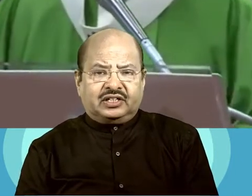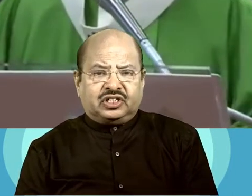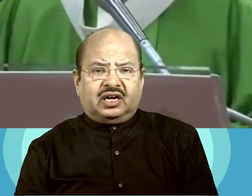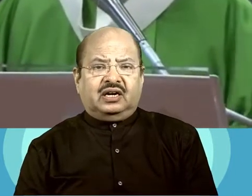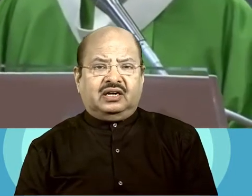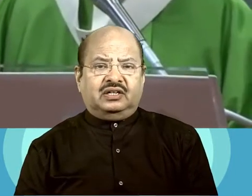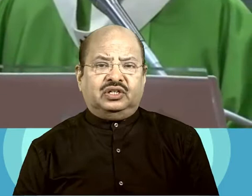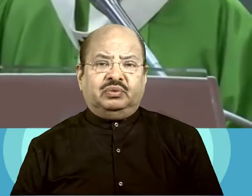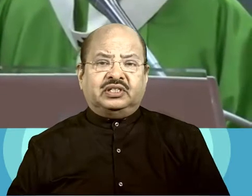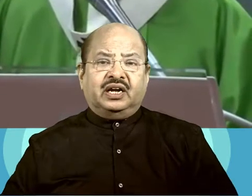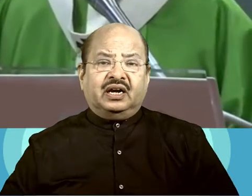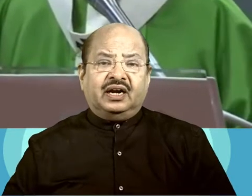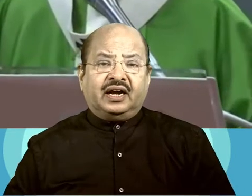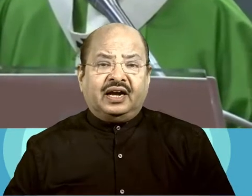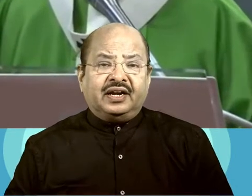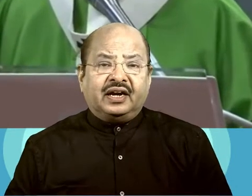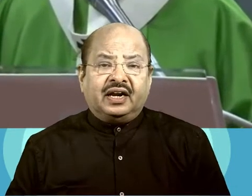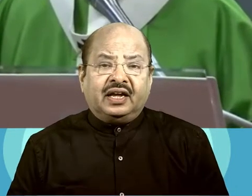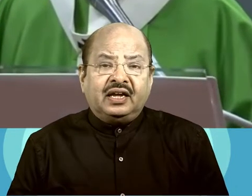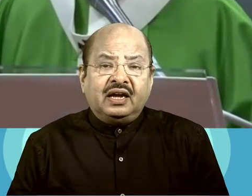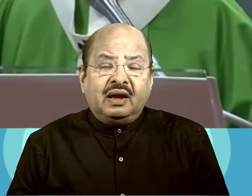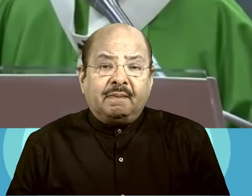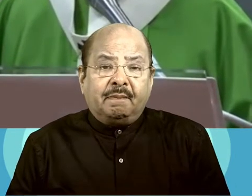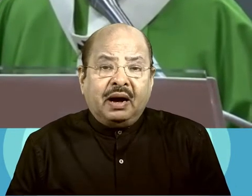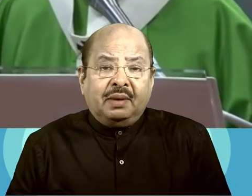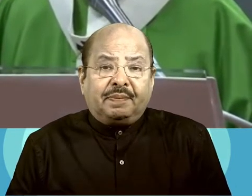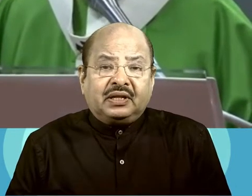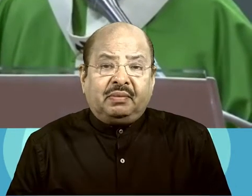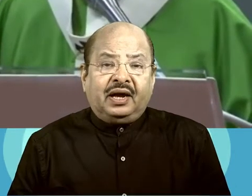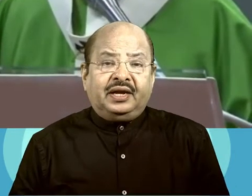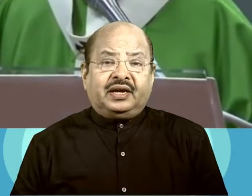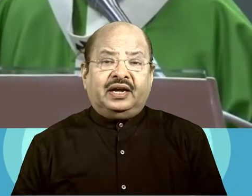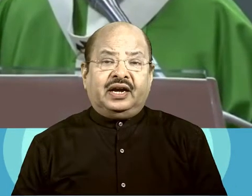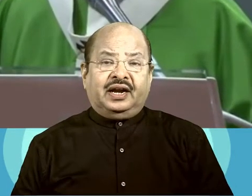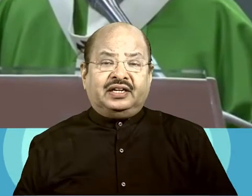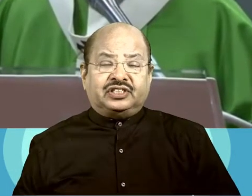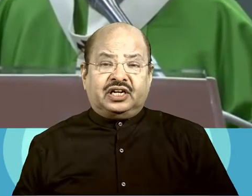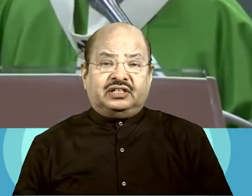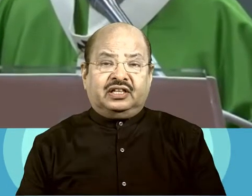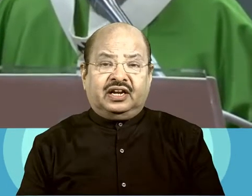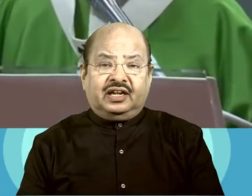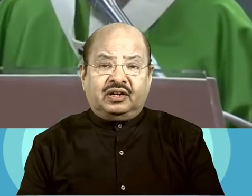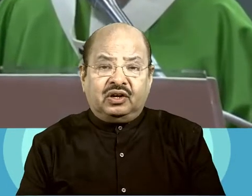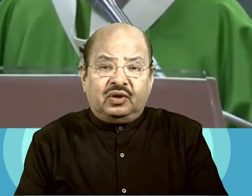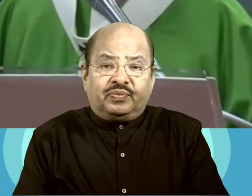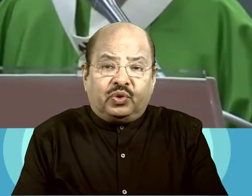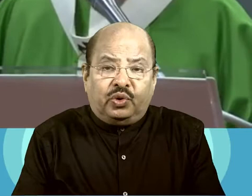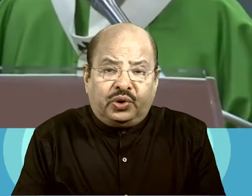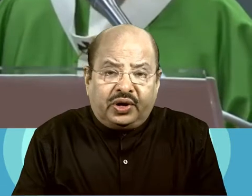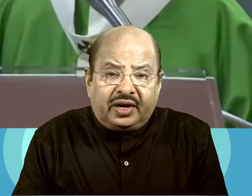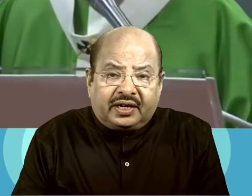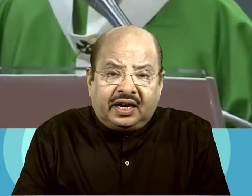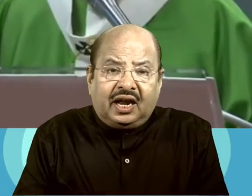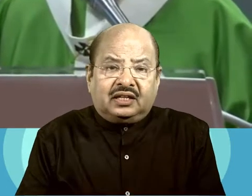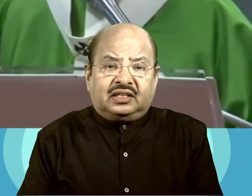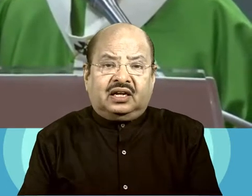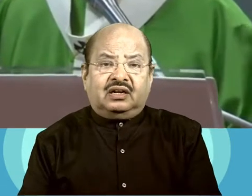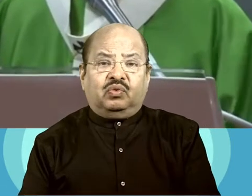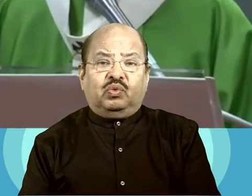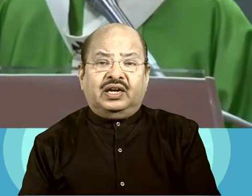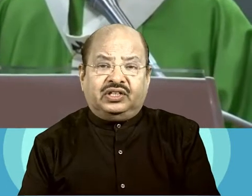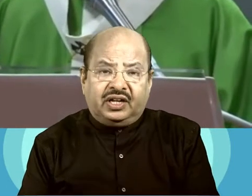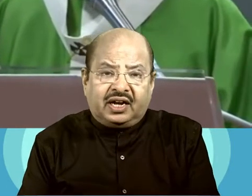ധനസംബന്ധവുമായ ഇടർച്ചകൾ യുവജനങ്ങളുടെ കാര്യങ്ങളെ ഫലപ്രദമായി കൈകാര്യം ചെയ്യുന്നതിന്